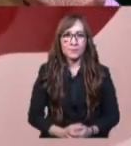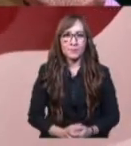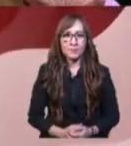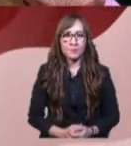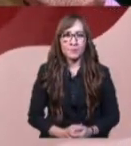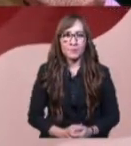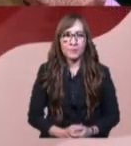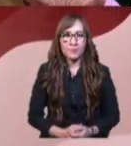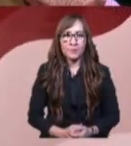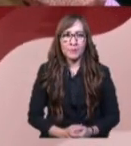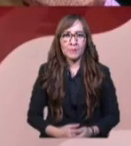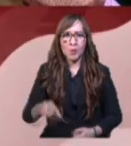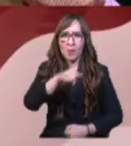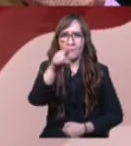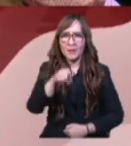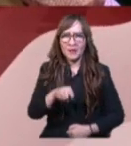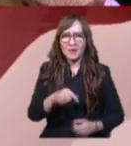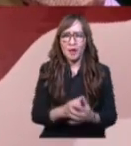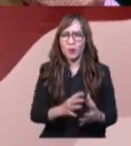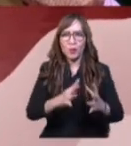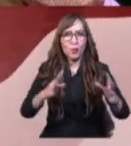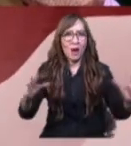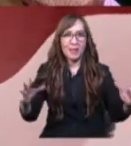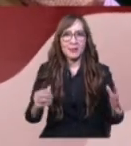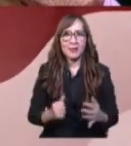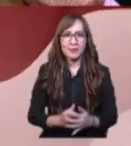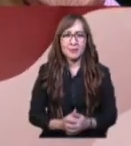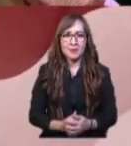Ini pertanyaannya luas banget ya cakupannya.